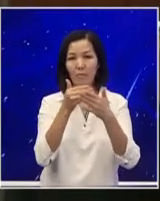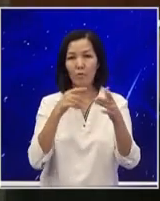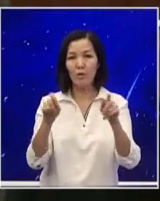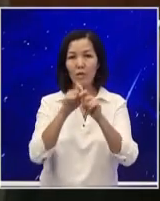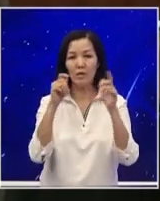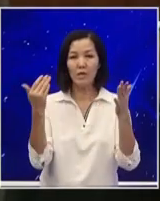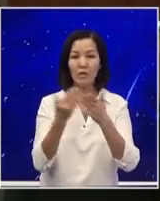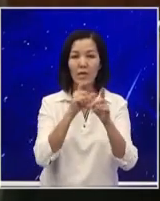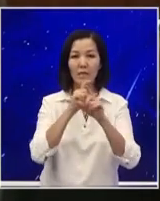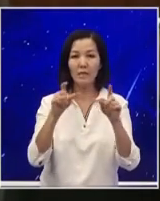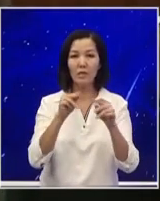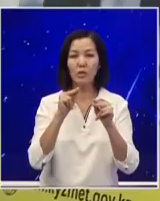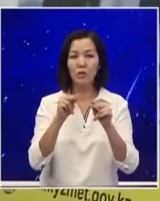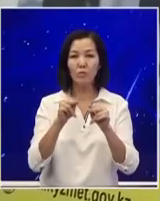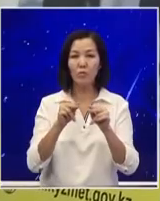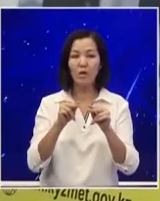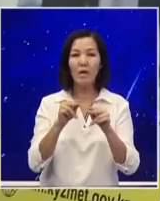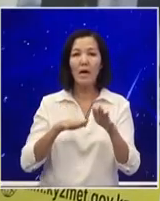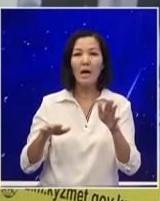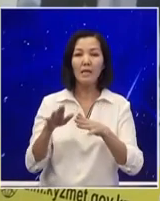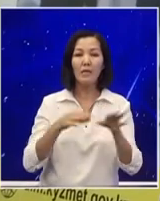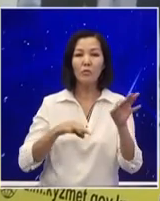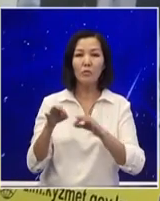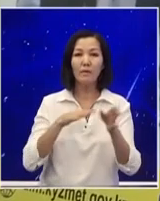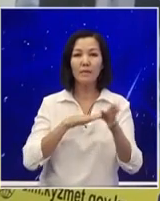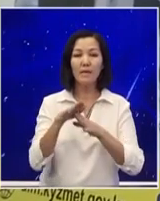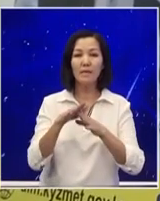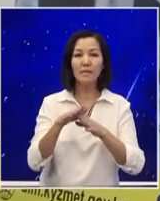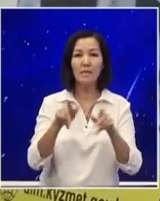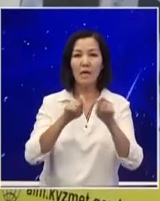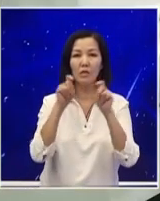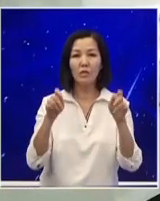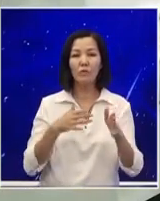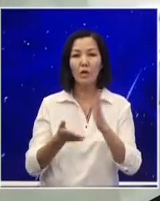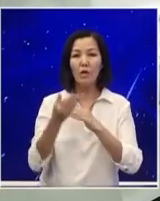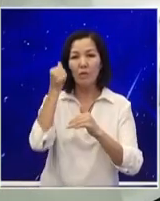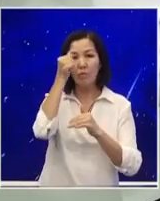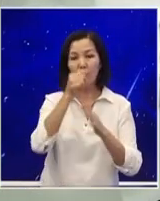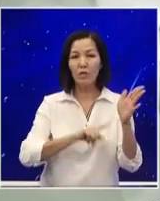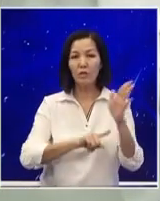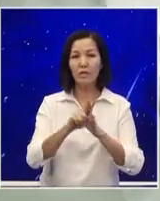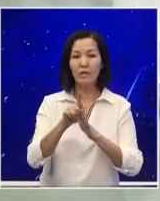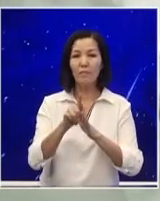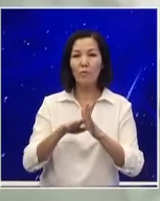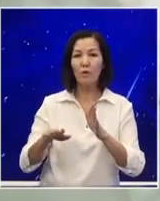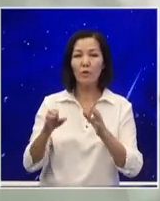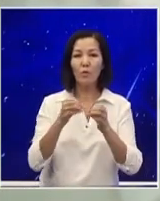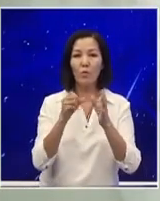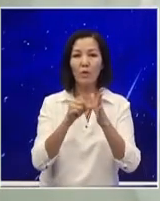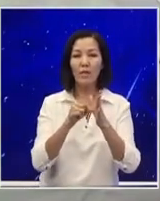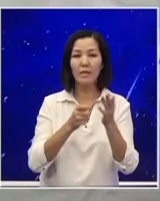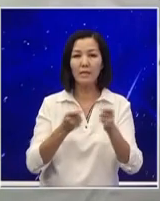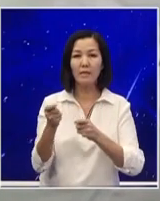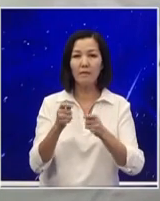жаңа нысан Жетісу адалдық алаңы жобасы аясында іске қосылып отыр. Жалпы өткен жылдан бері өңірде 16 сервистік